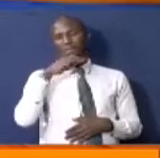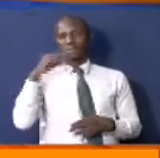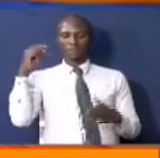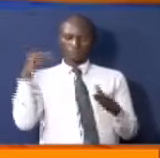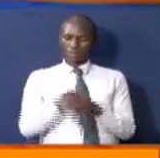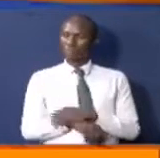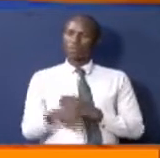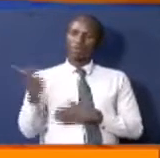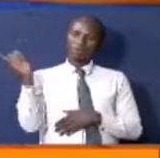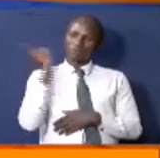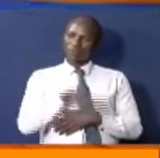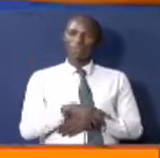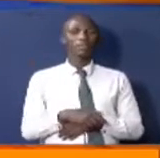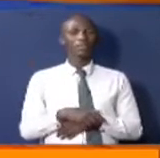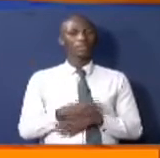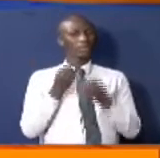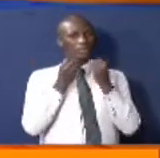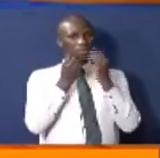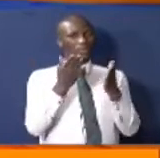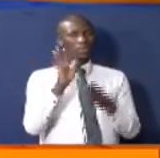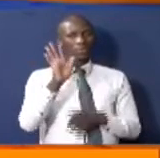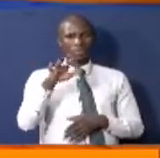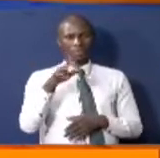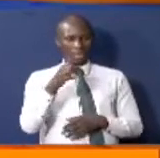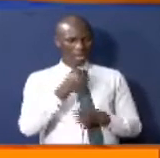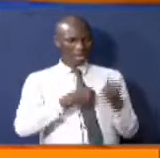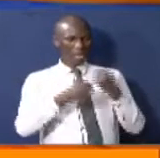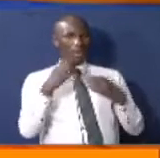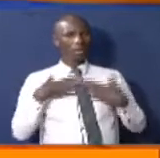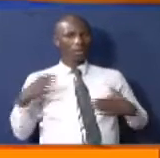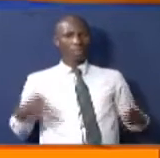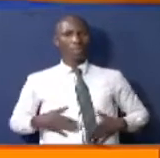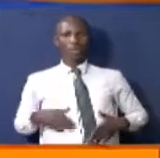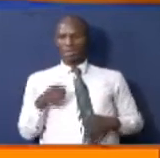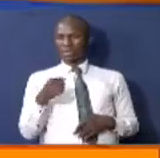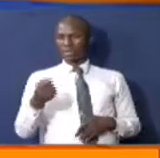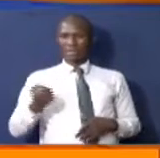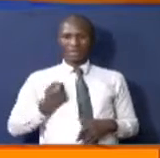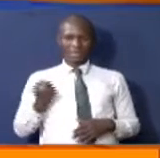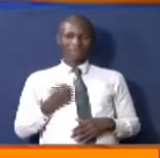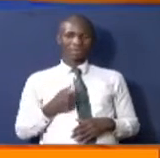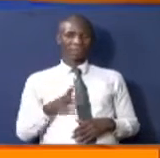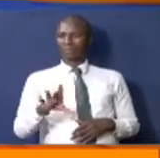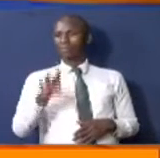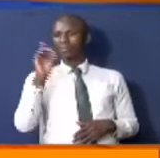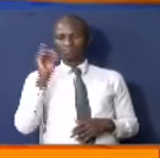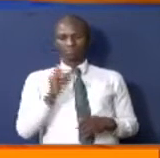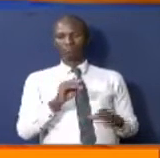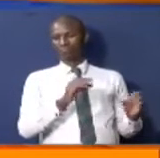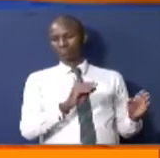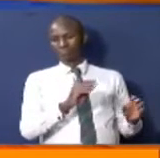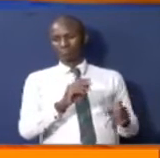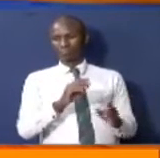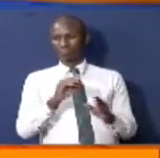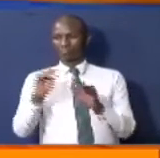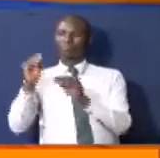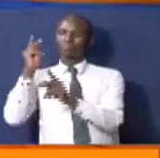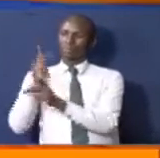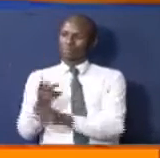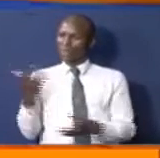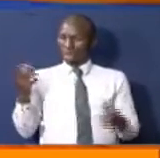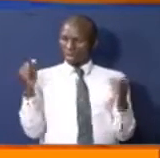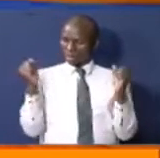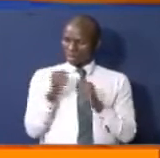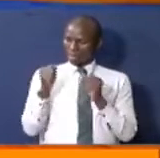maya diwa maito vikiye ni kana itina wa kiko kemwe wa Keletu kahuno vikiye kuitho wa mina kuoswa na wasitowa nyumbani ya Kusuvia mie yaku